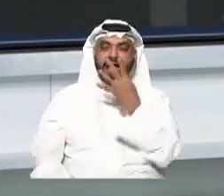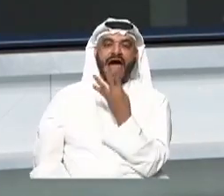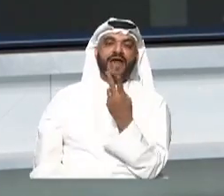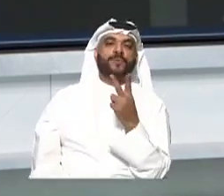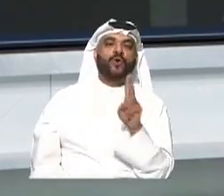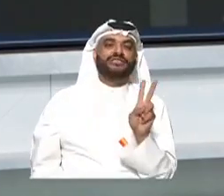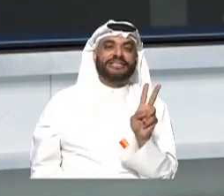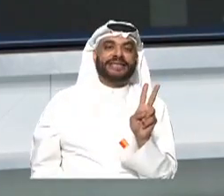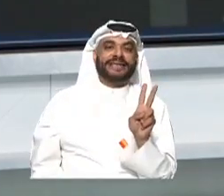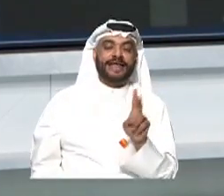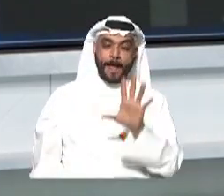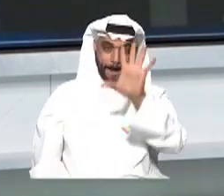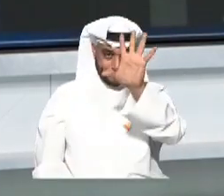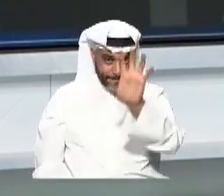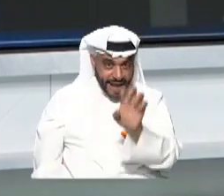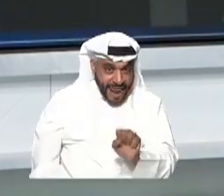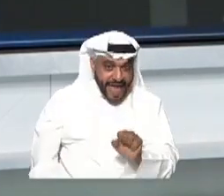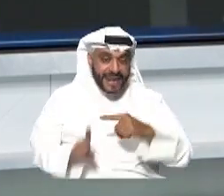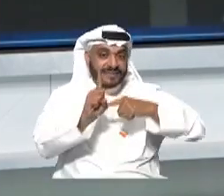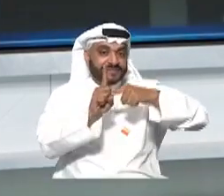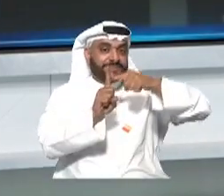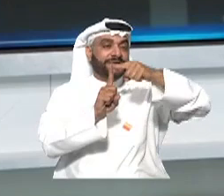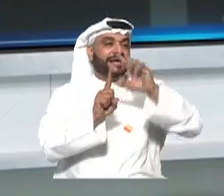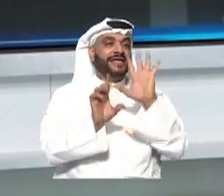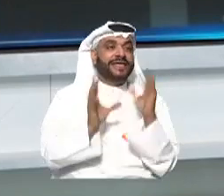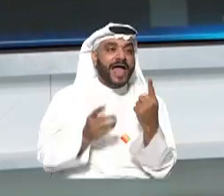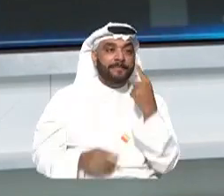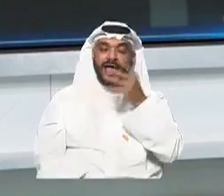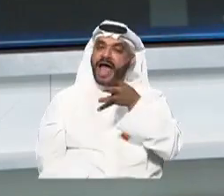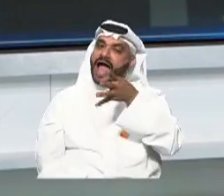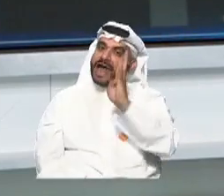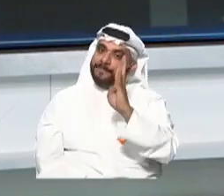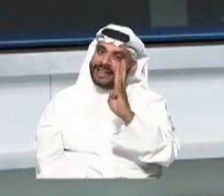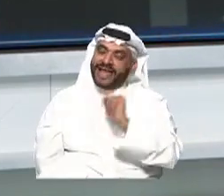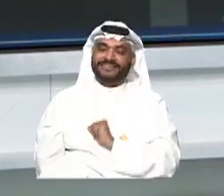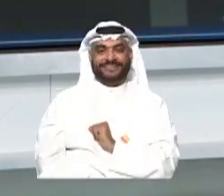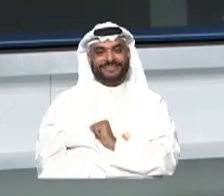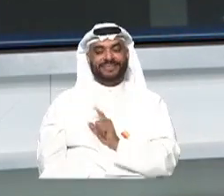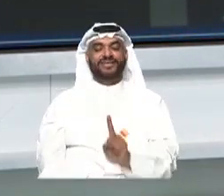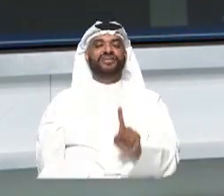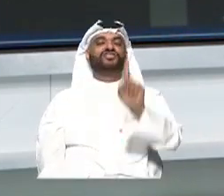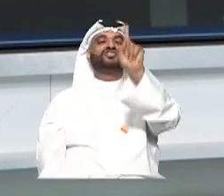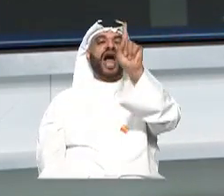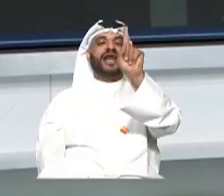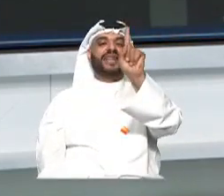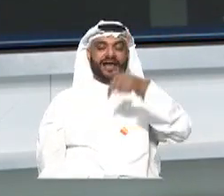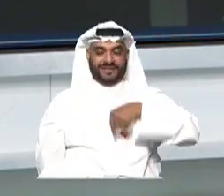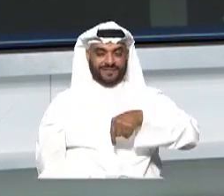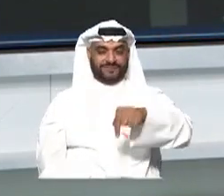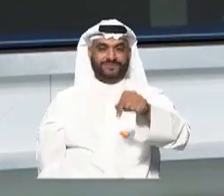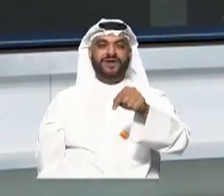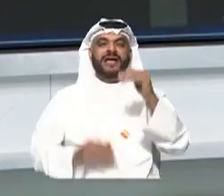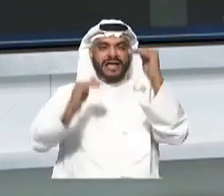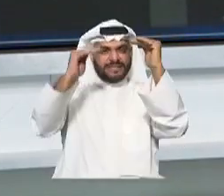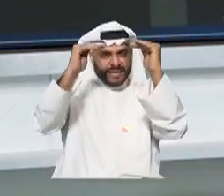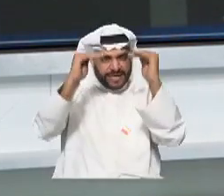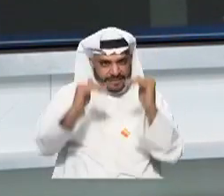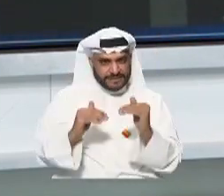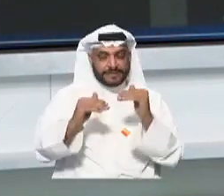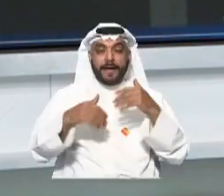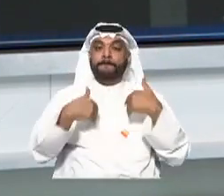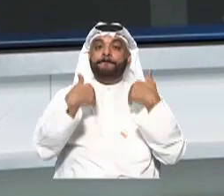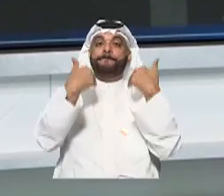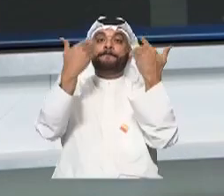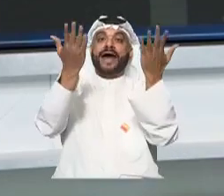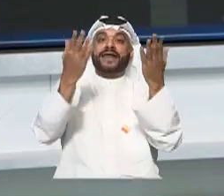الاتجاه 24 العظمى والصغرى، راح تكون بإذن الله 14 درجة مئوية، ودرجات الحرارة تكون أقل خاصة خارج المدينة في